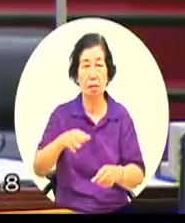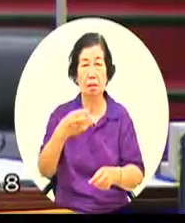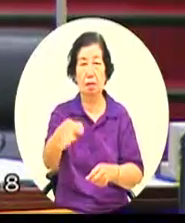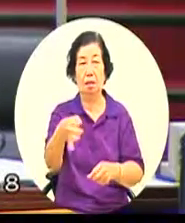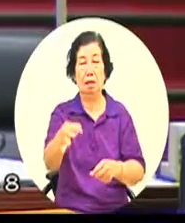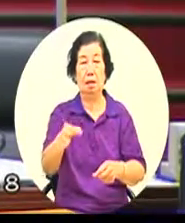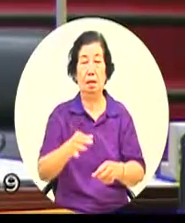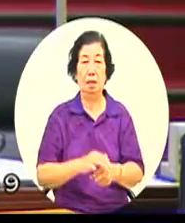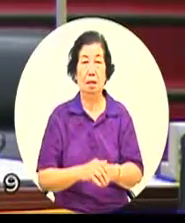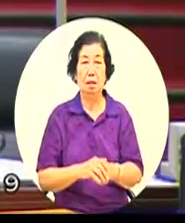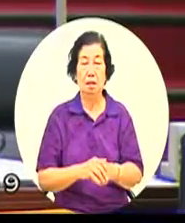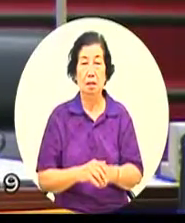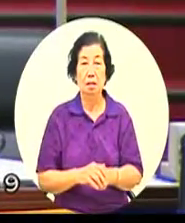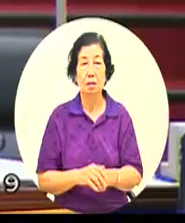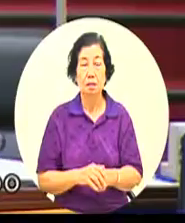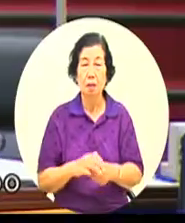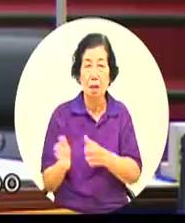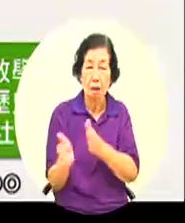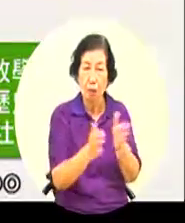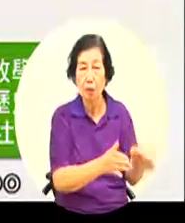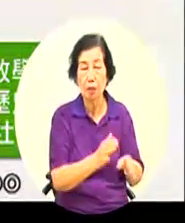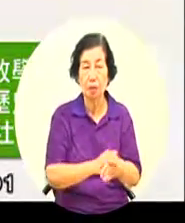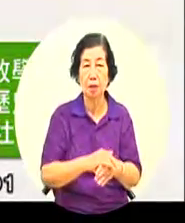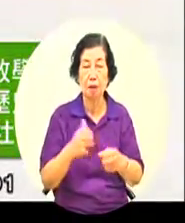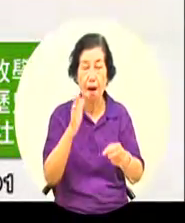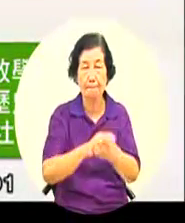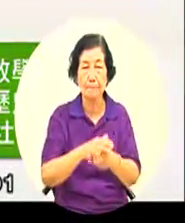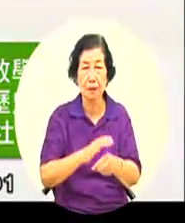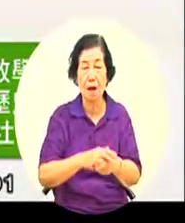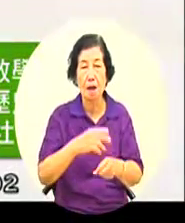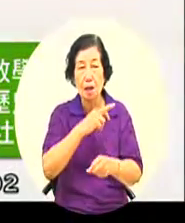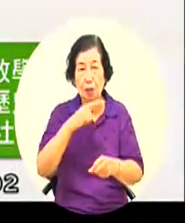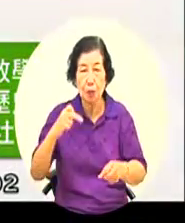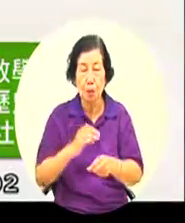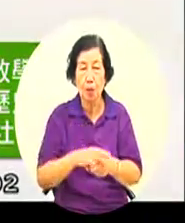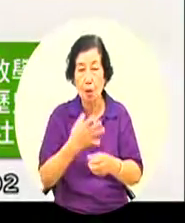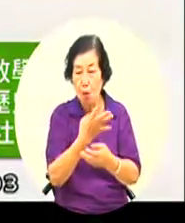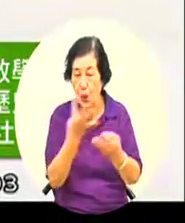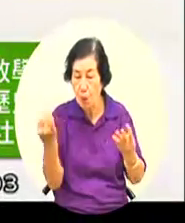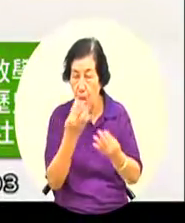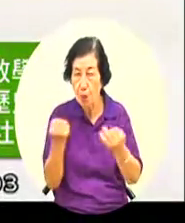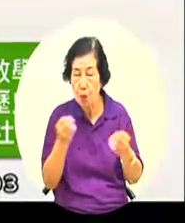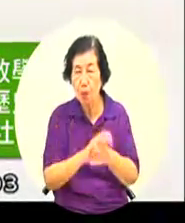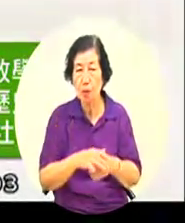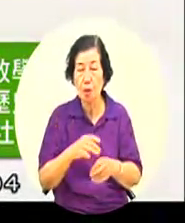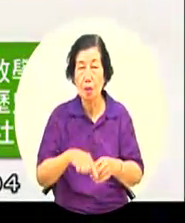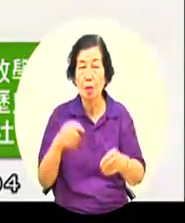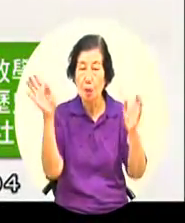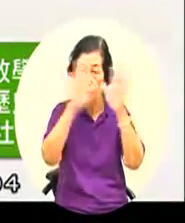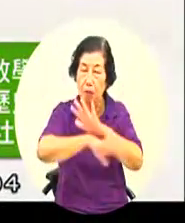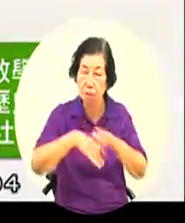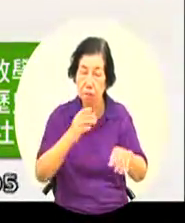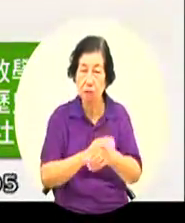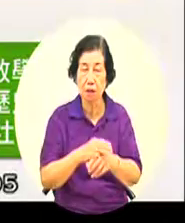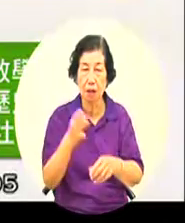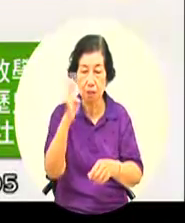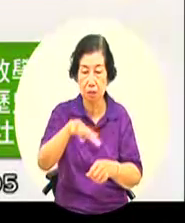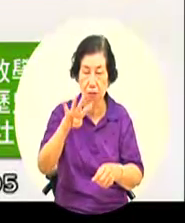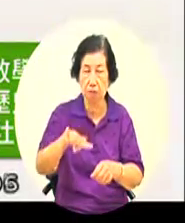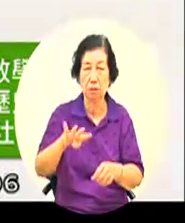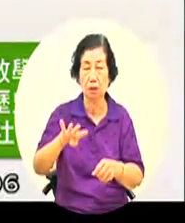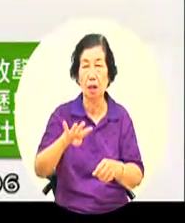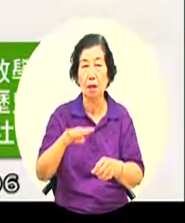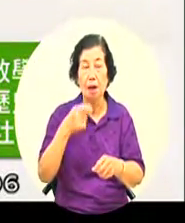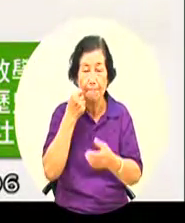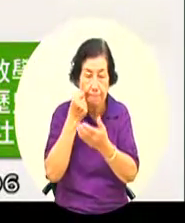补英语跟数学呢，换句话说呢，一个晚上呢要4天补习，家长呢一个月